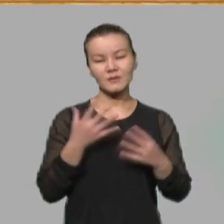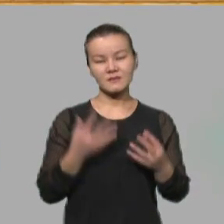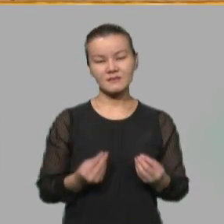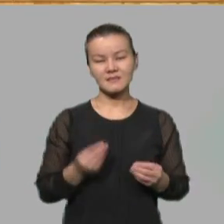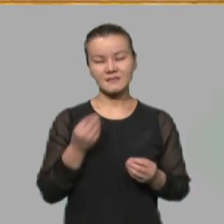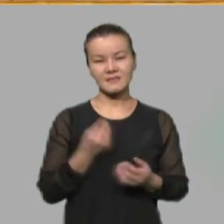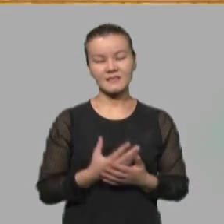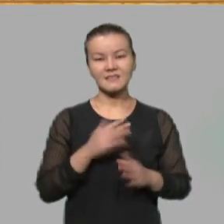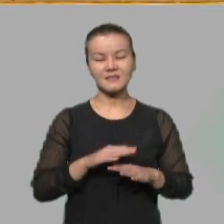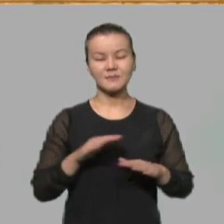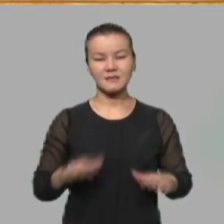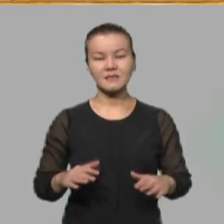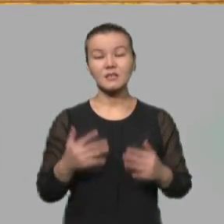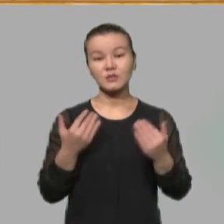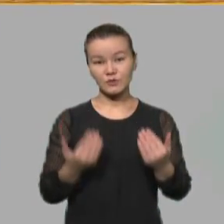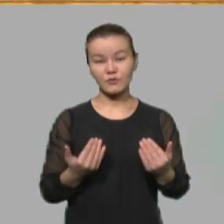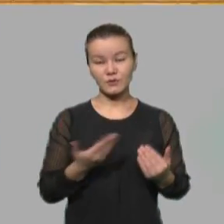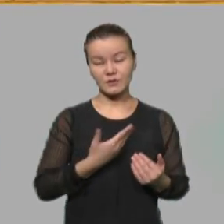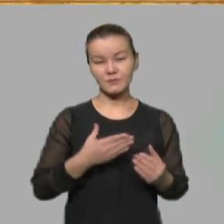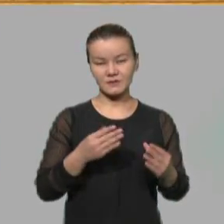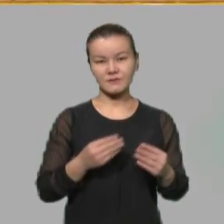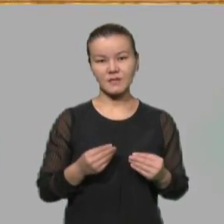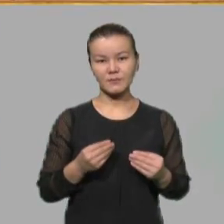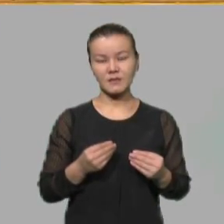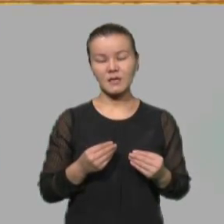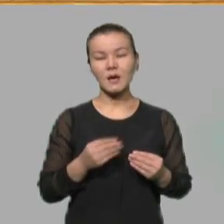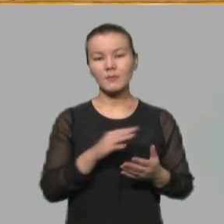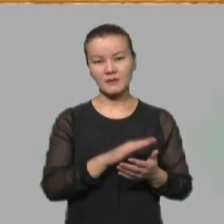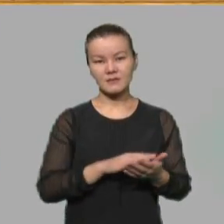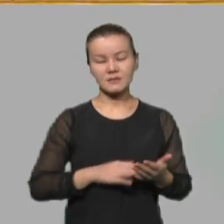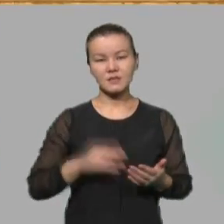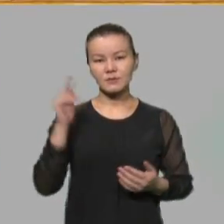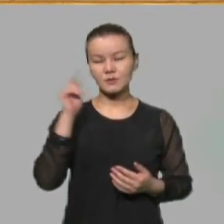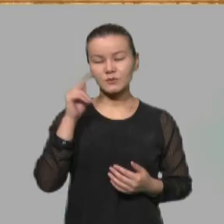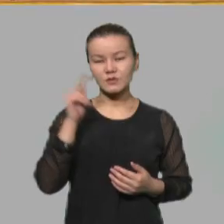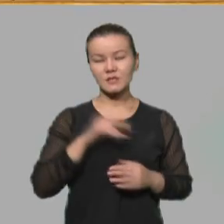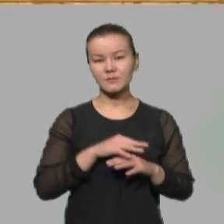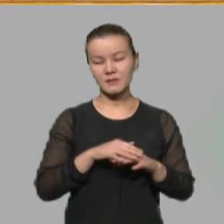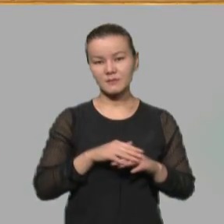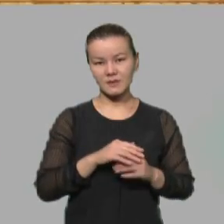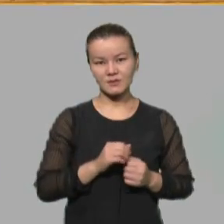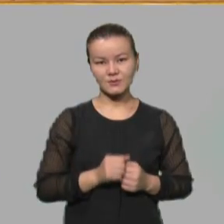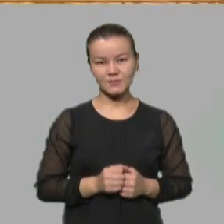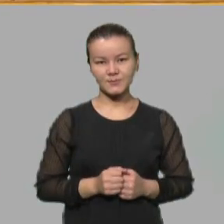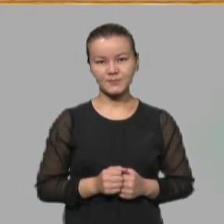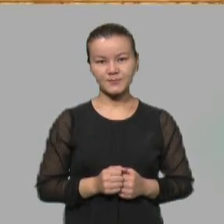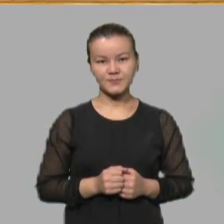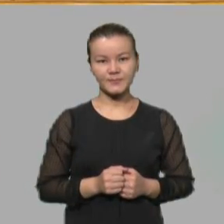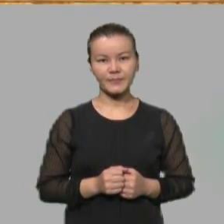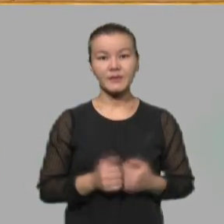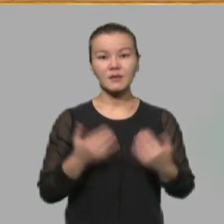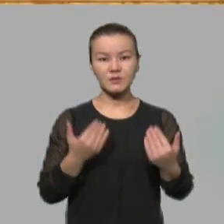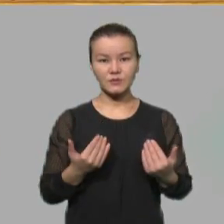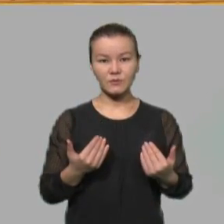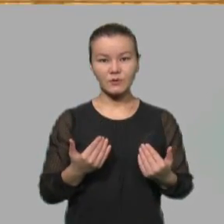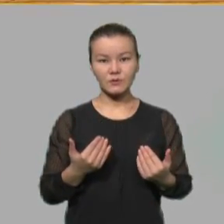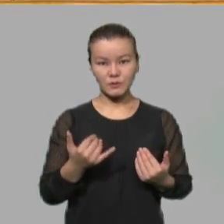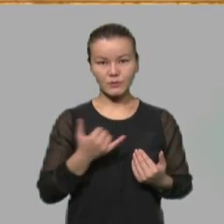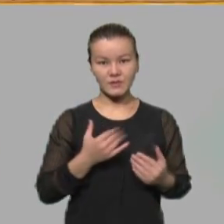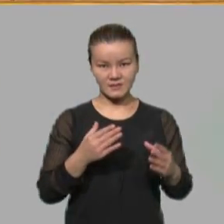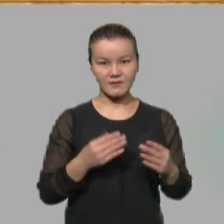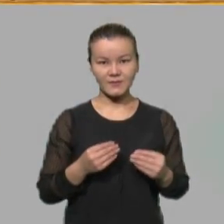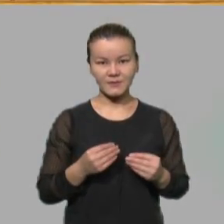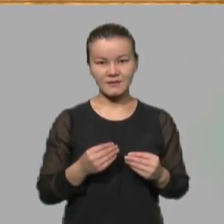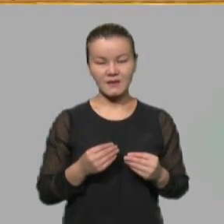Добрый день, дорогие ребята! Сегодня мы с вами продолжаем изучать математику.